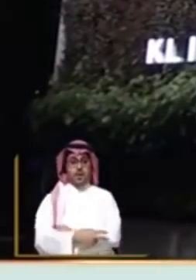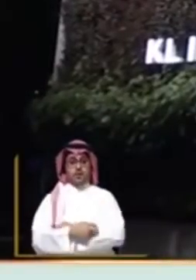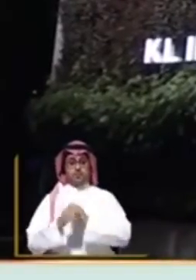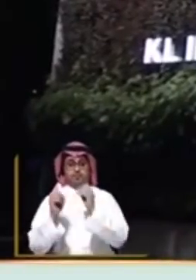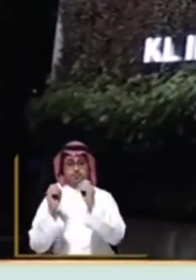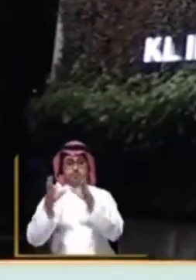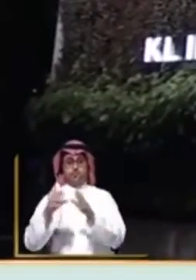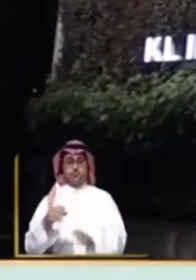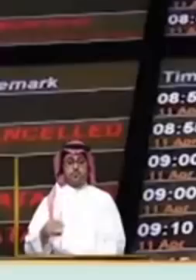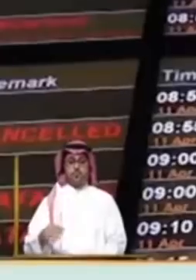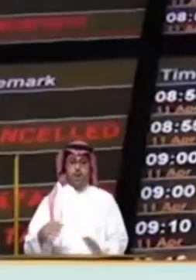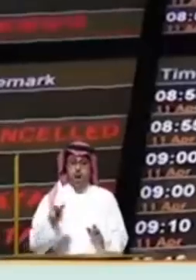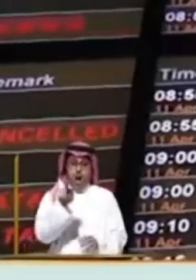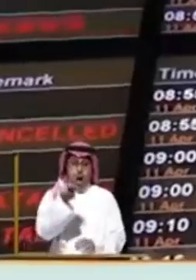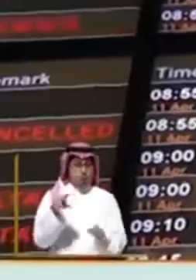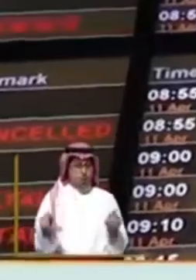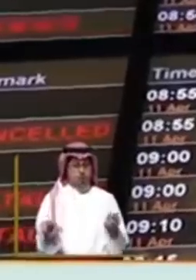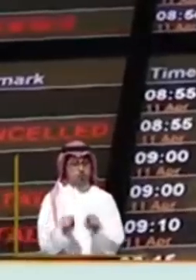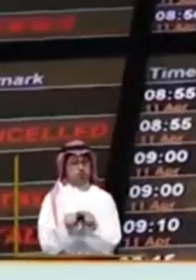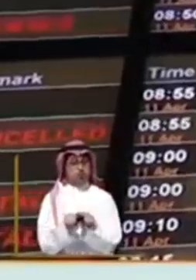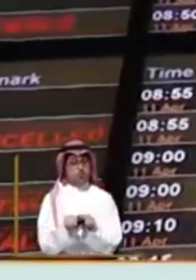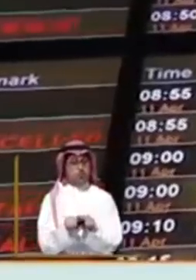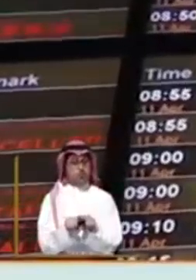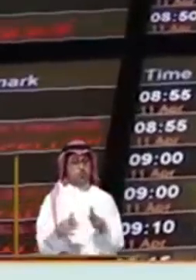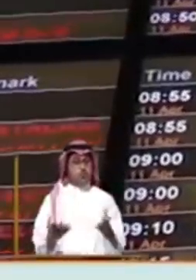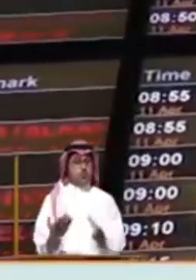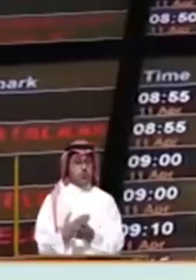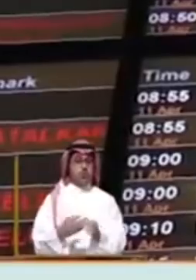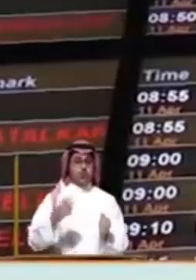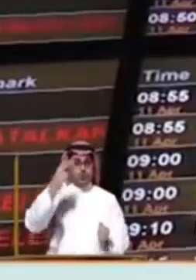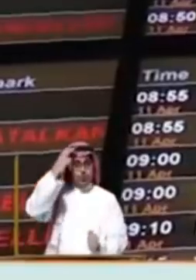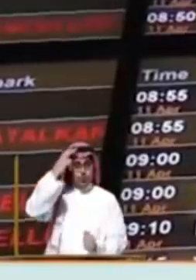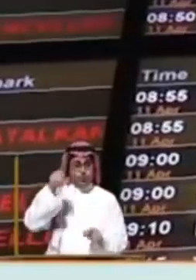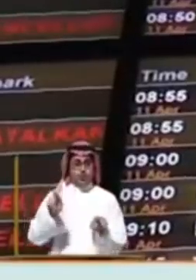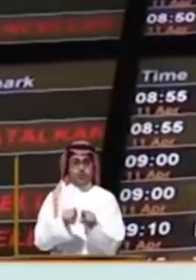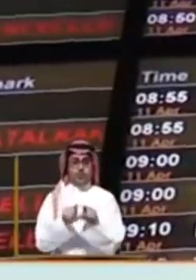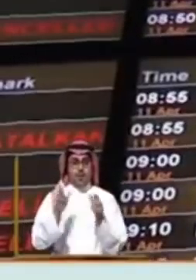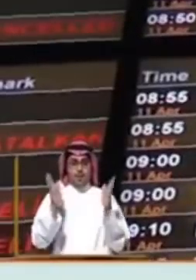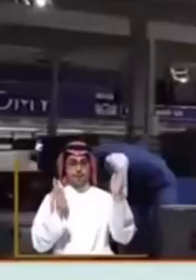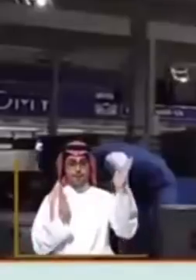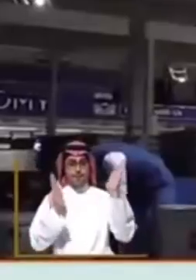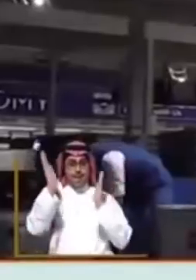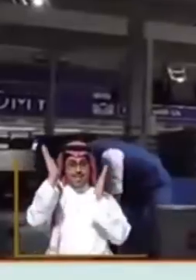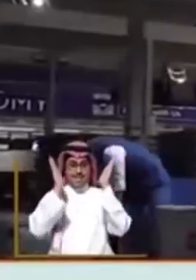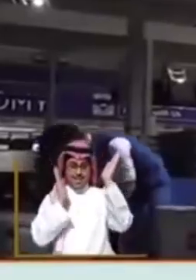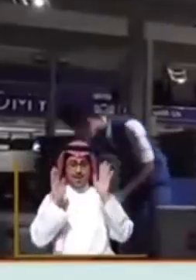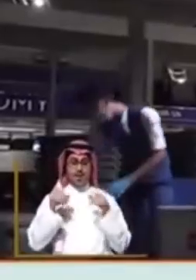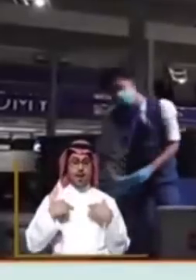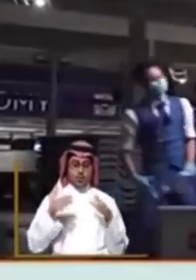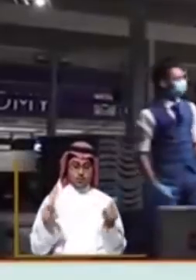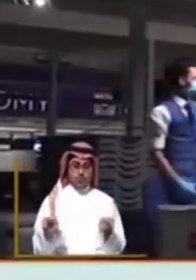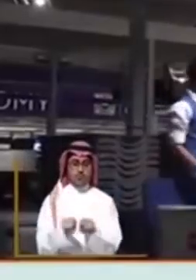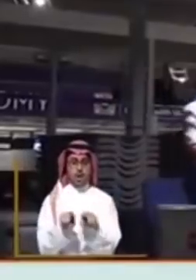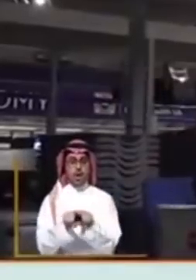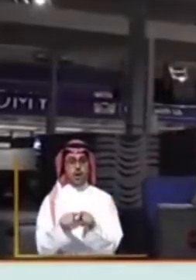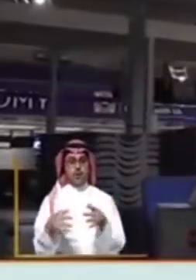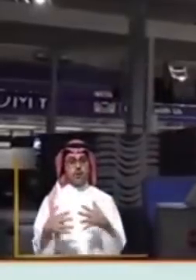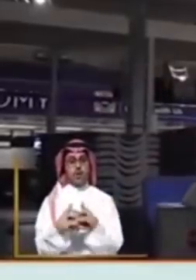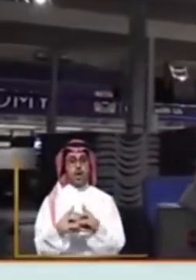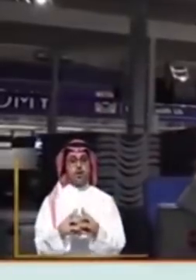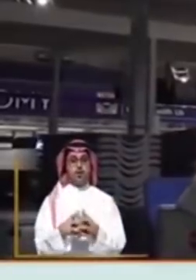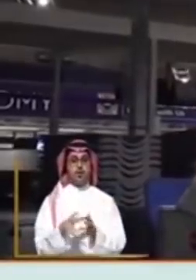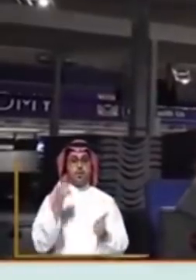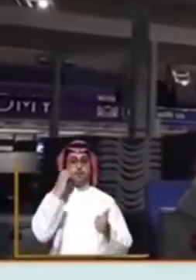لفتة أخرى أخوية من أرض الحرمين، فقد تكفلت المملكة العربية السعودية بناء على توجيهات سمو